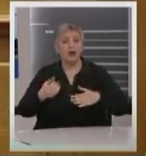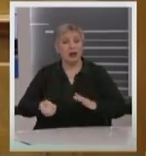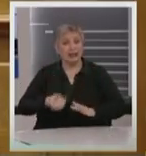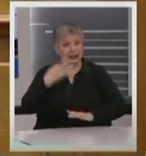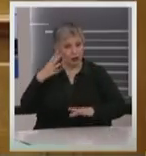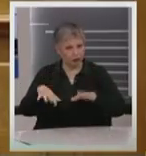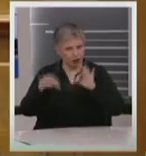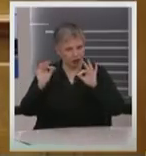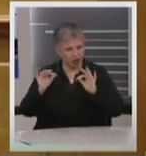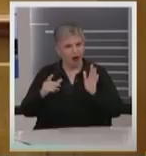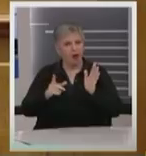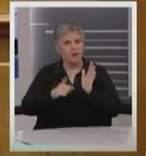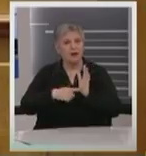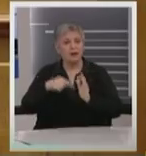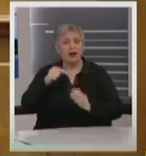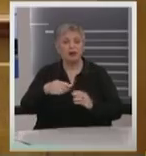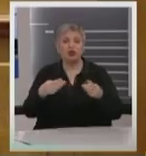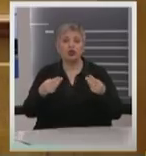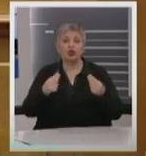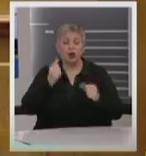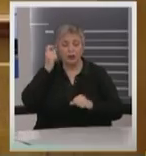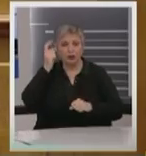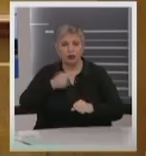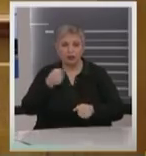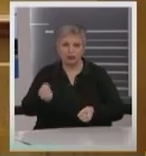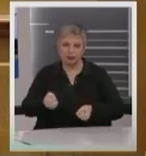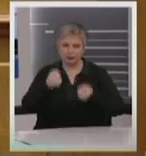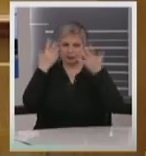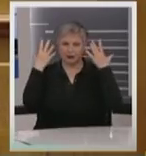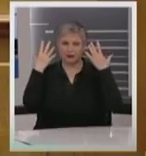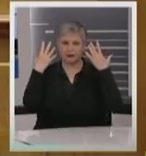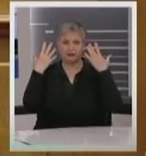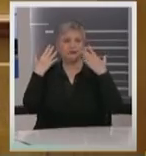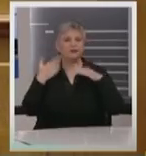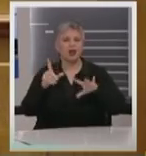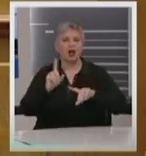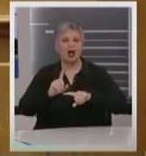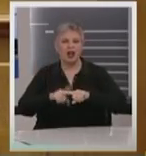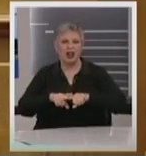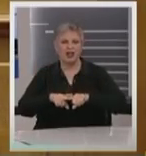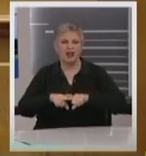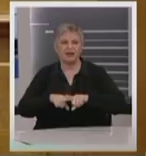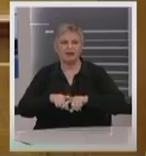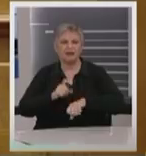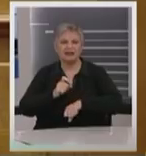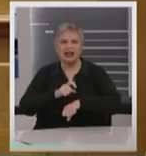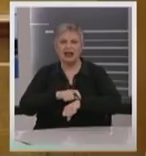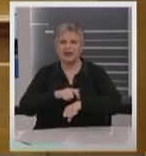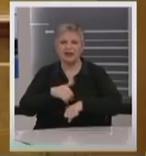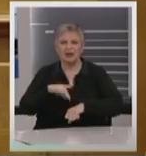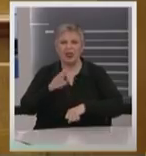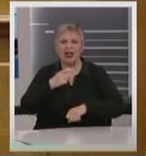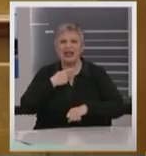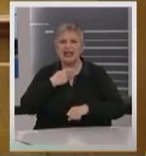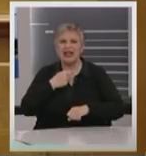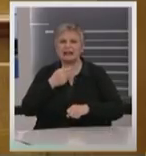αυτές τις λογικές πρέπει να τις αφήσουμε οριστικά πίσω μας. Η Ελλάδα δεν χρειάζεται σήμερα μια ισχνή οικονομική